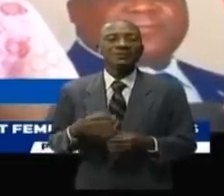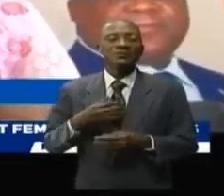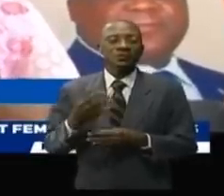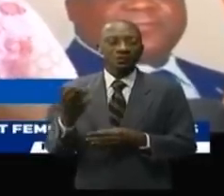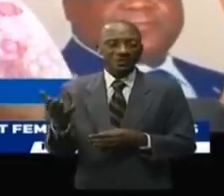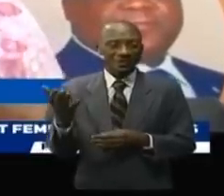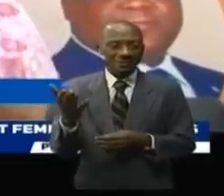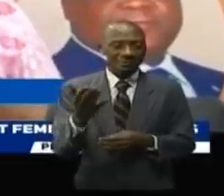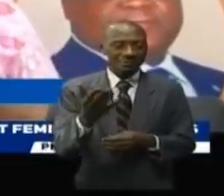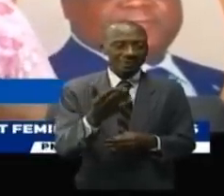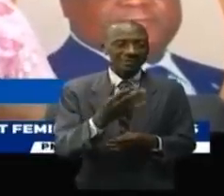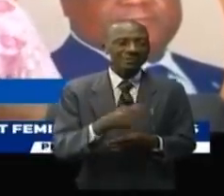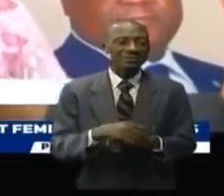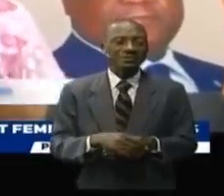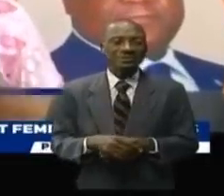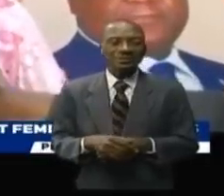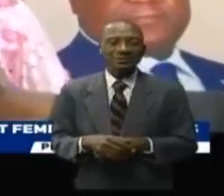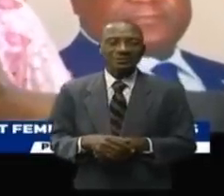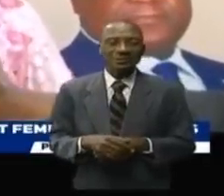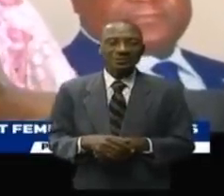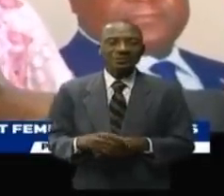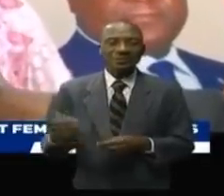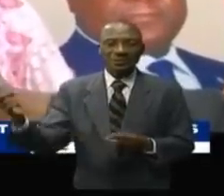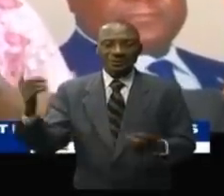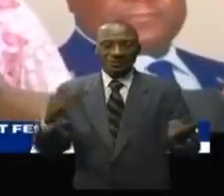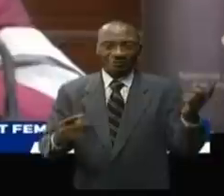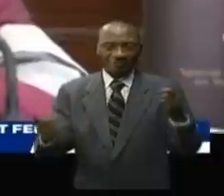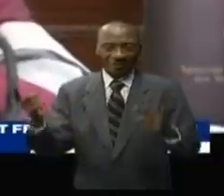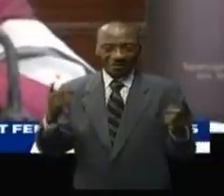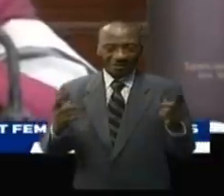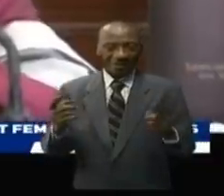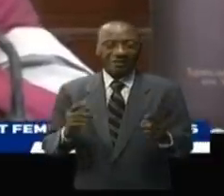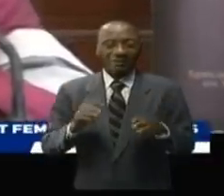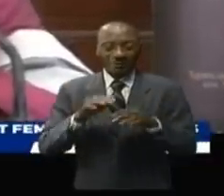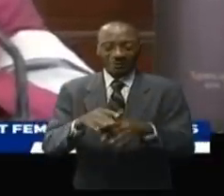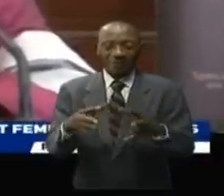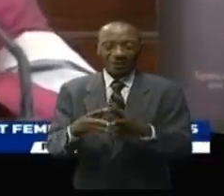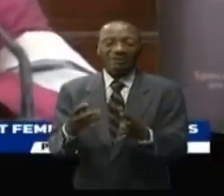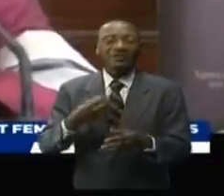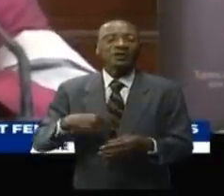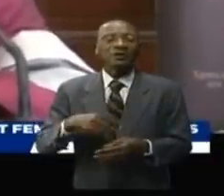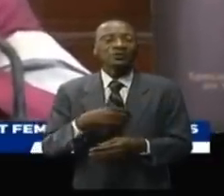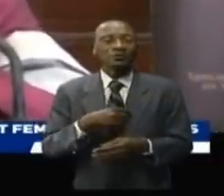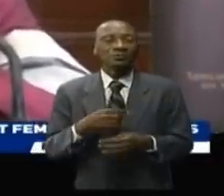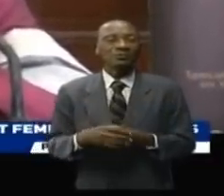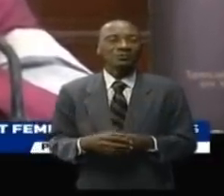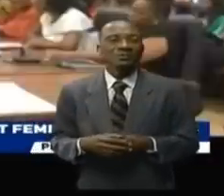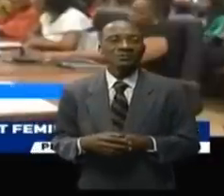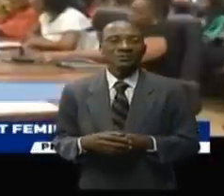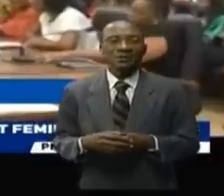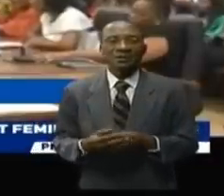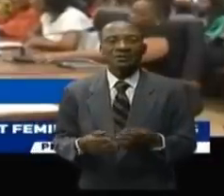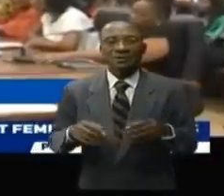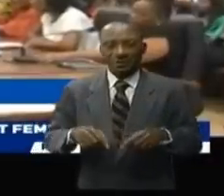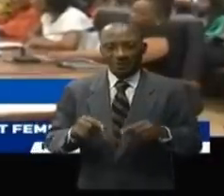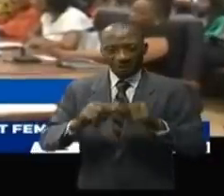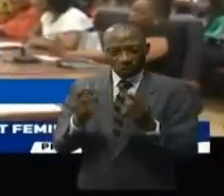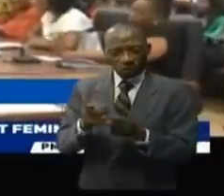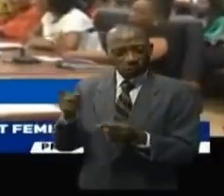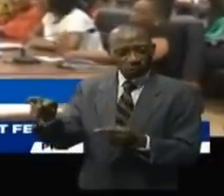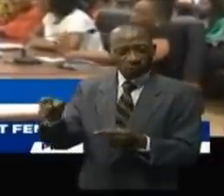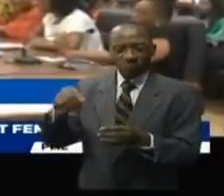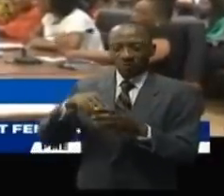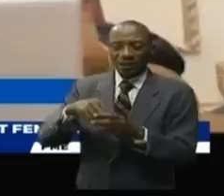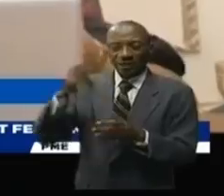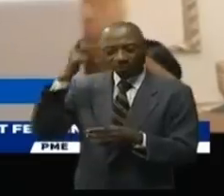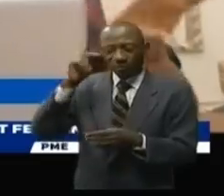demande de venir. On ira les chercher. Essayez de rappeler que les G100 est apolitique, non religieux et reste